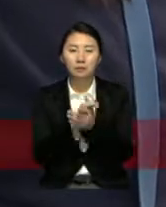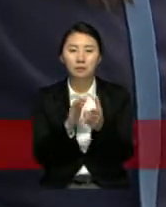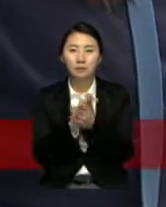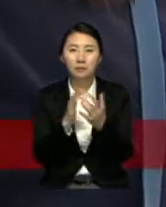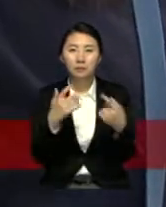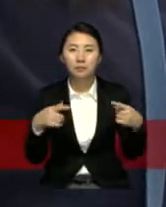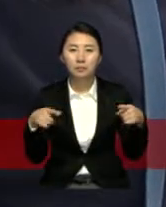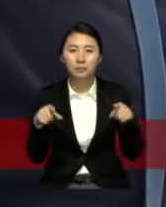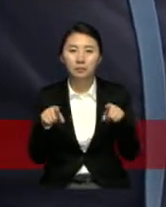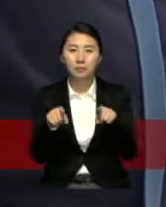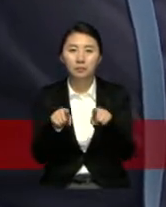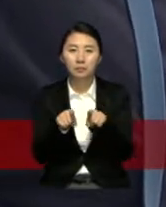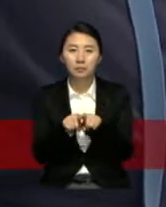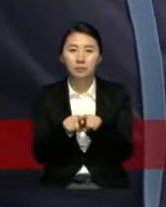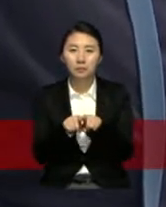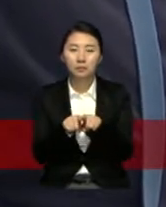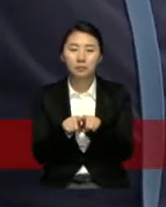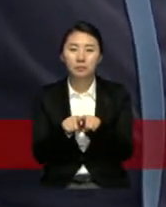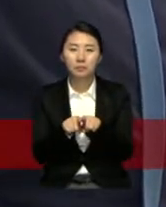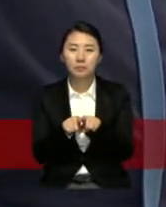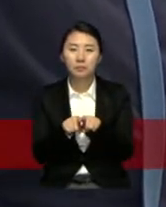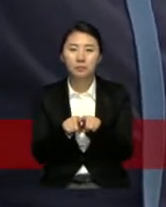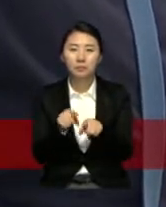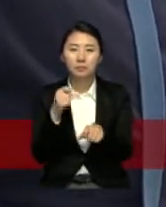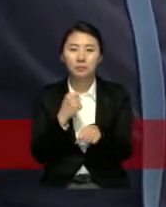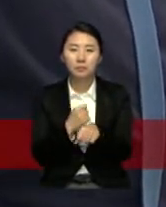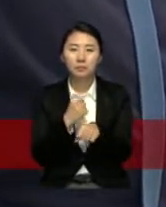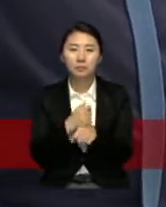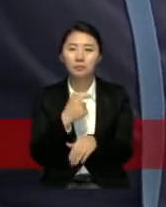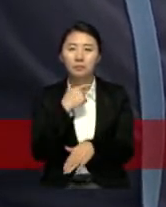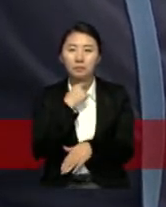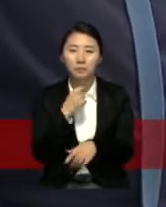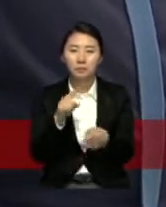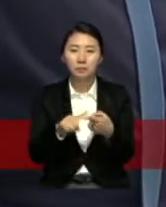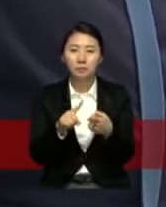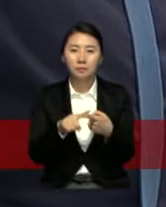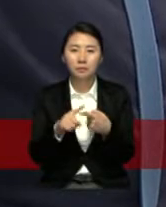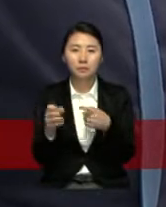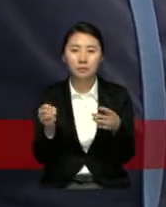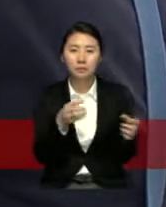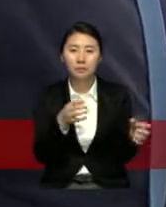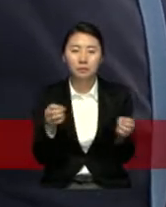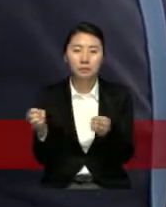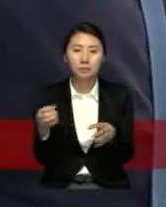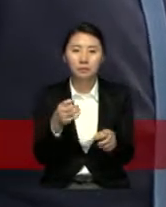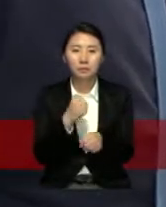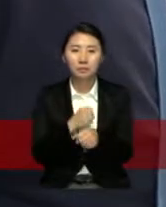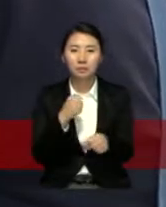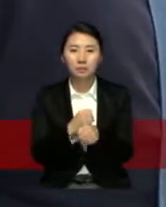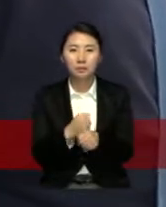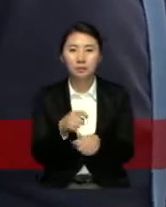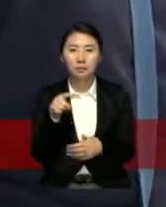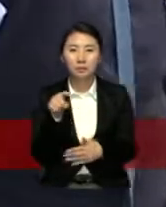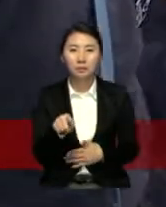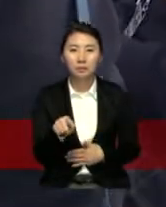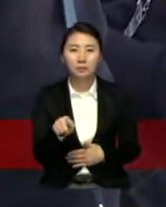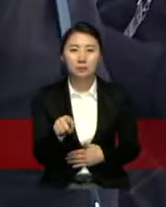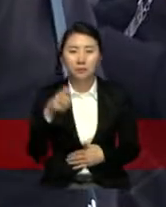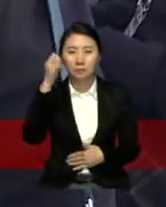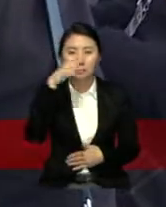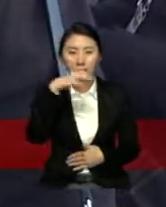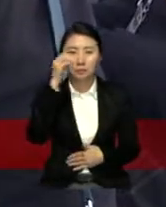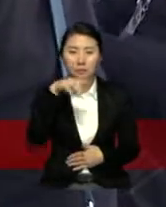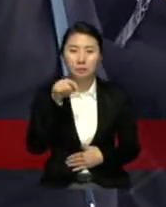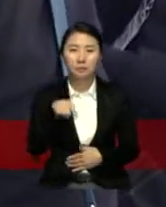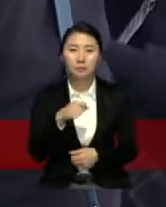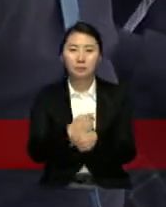친구들하고 그냥 주로 하고 싶은 걸 대해서 얘기하고 그리고 이걸 그냥